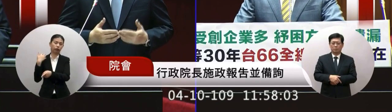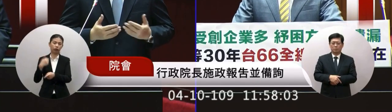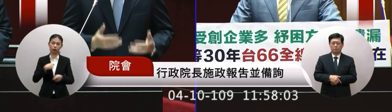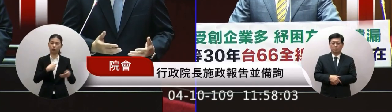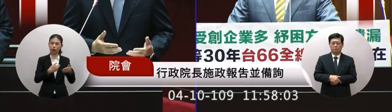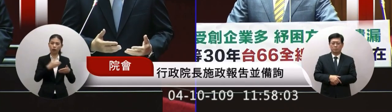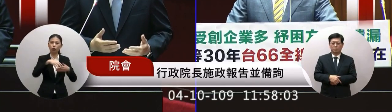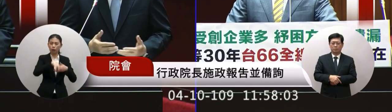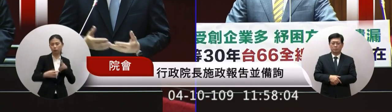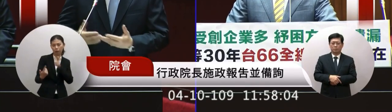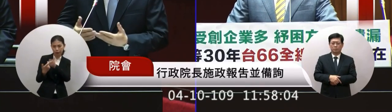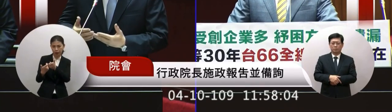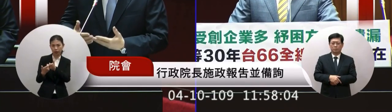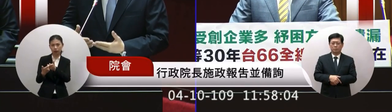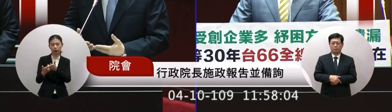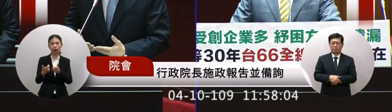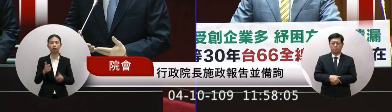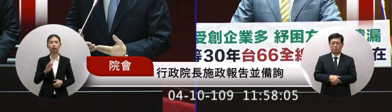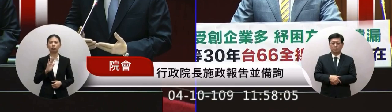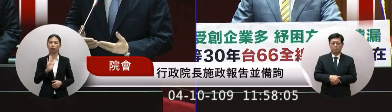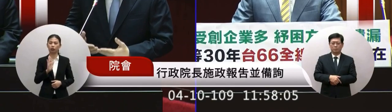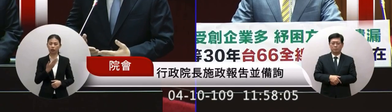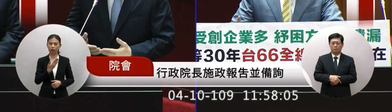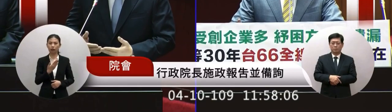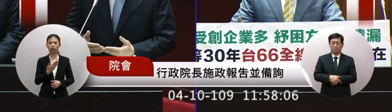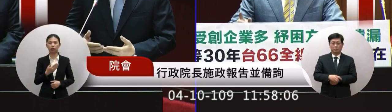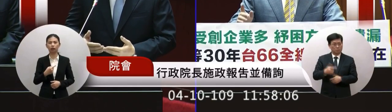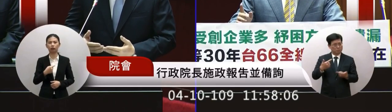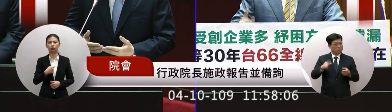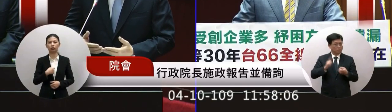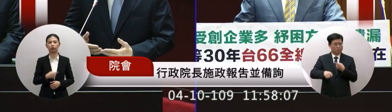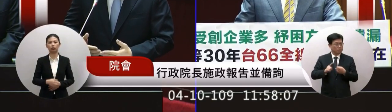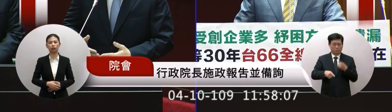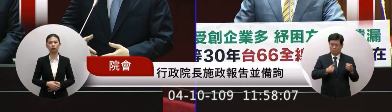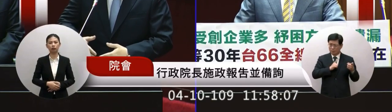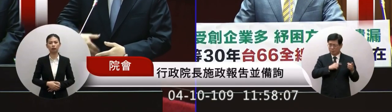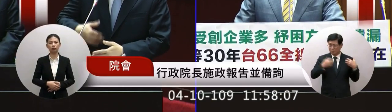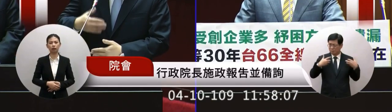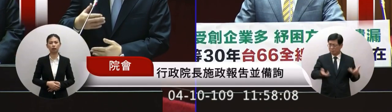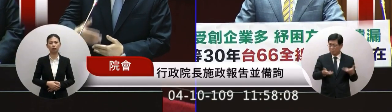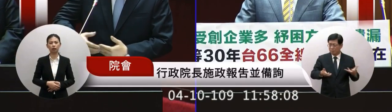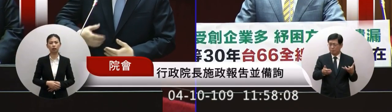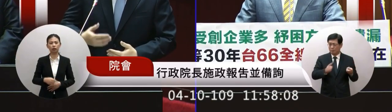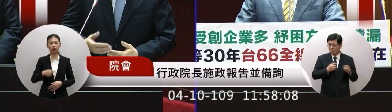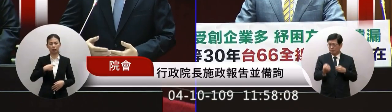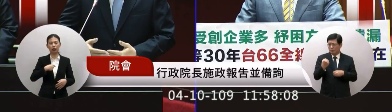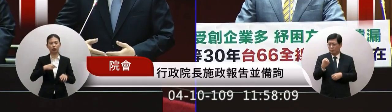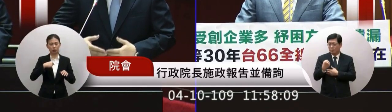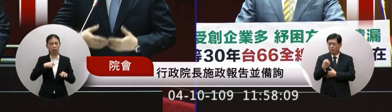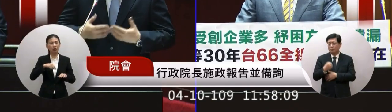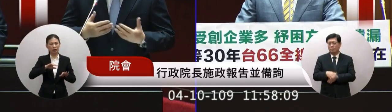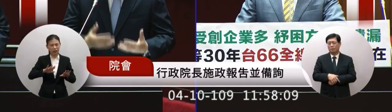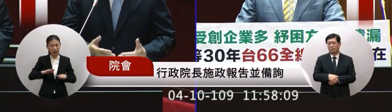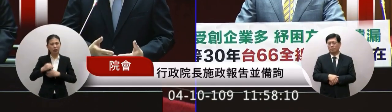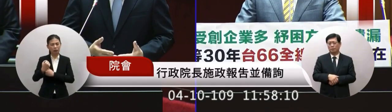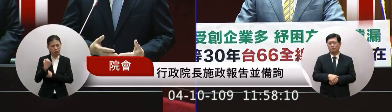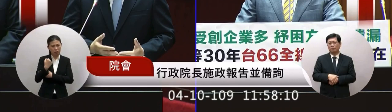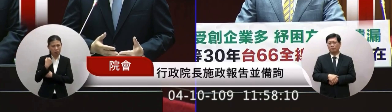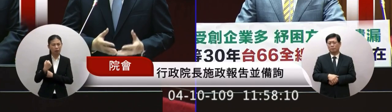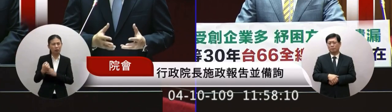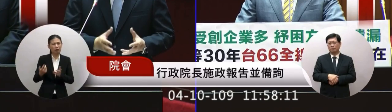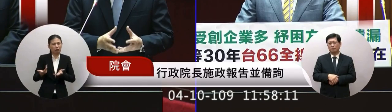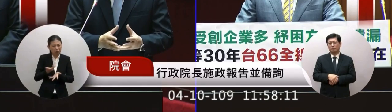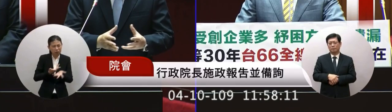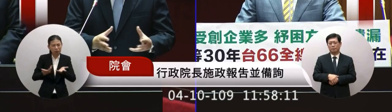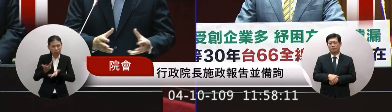上就是配合。可是我有跟我们 这样不行啊，你们是开发单位， 我们现在是积极就是来跟他们协商，